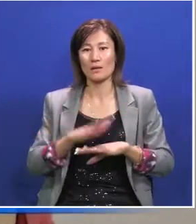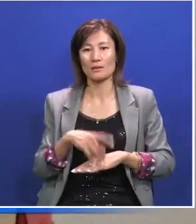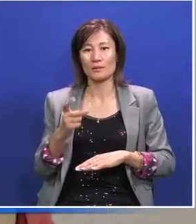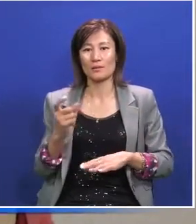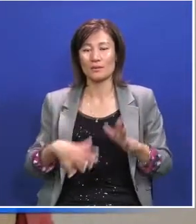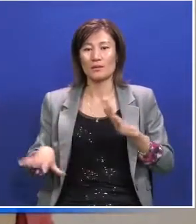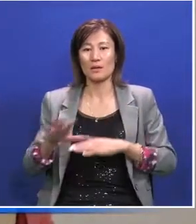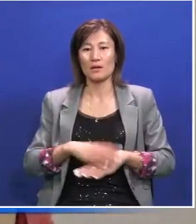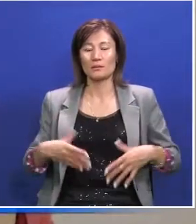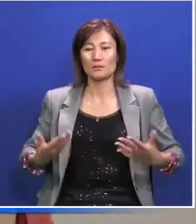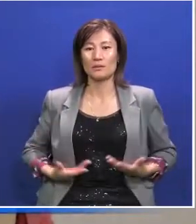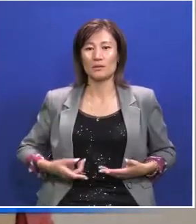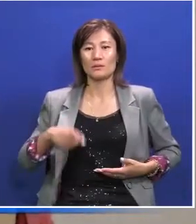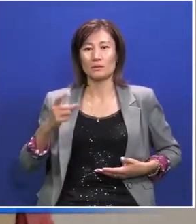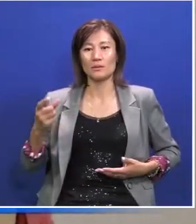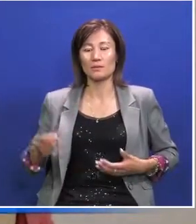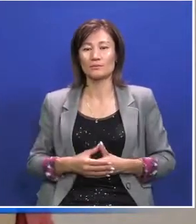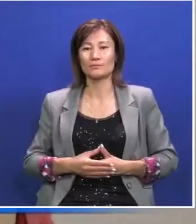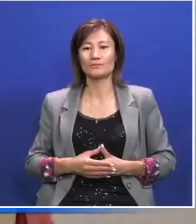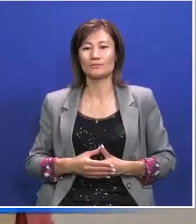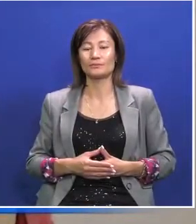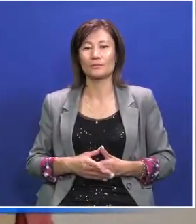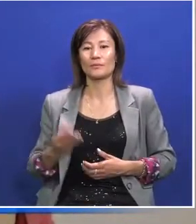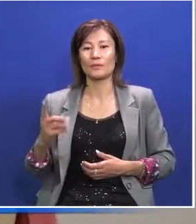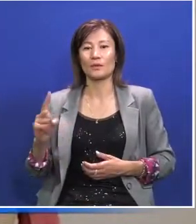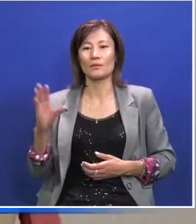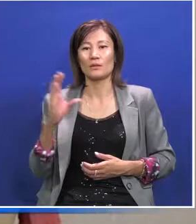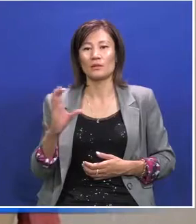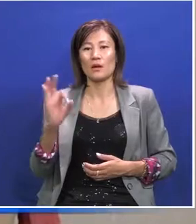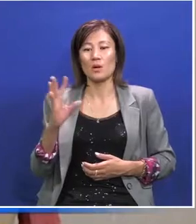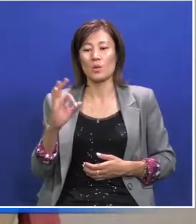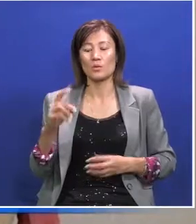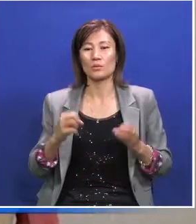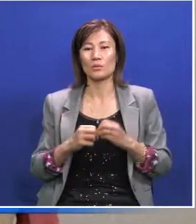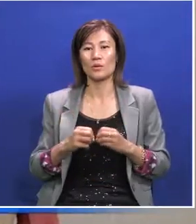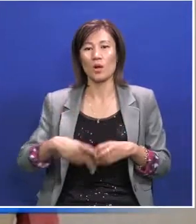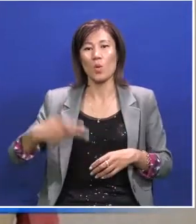тұрғылықты адамдарымызды біздер 1-ші қазан мен 30-ші қазан аралығында